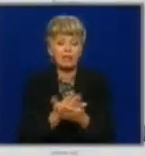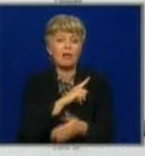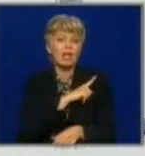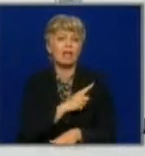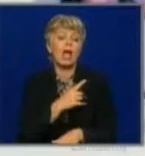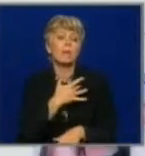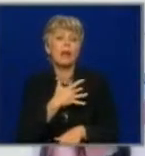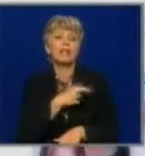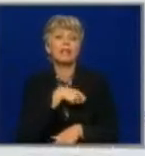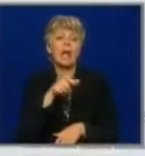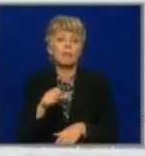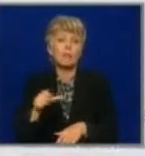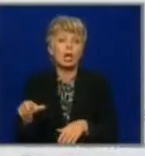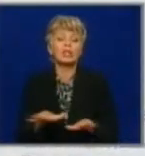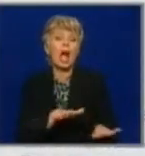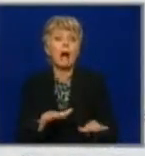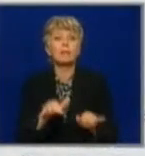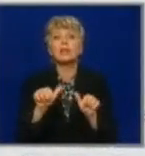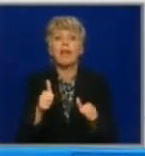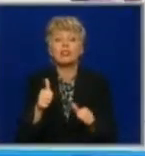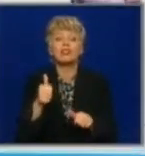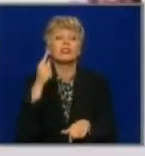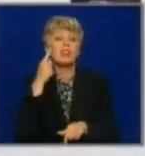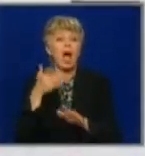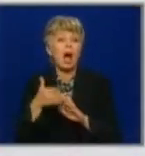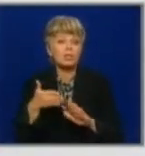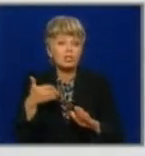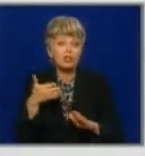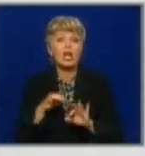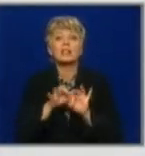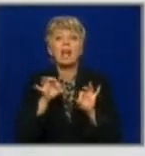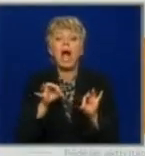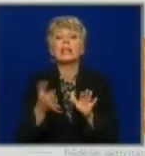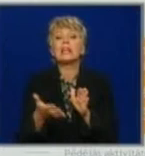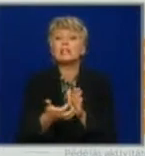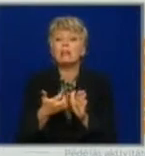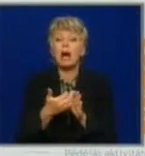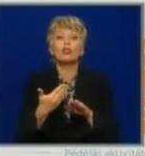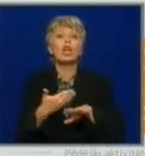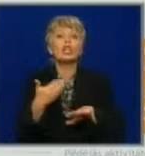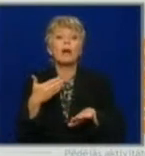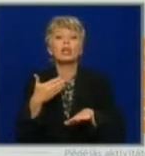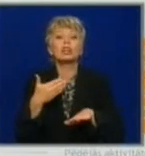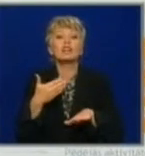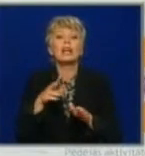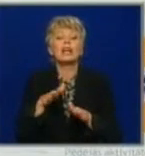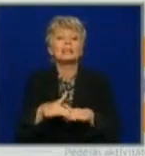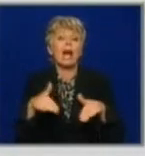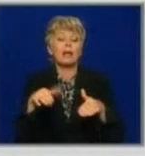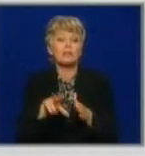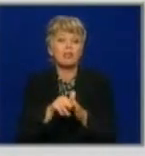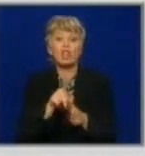partiju deputāti, gan kampaņu veidotāji ir apzinājuši un masveidā sākuši izmantot jau iepriekšējās saimas vēlēšanās.